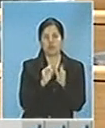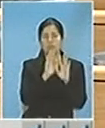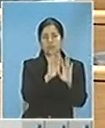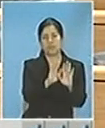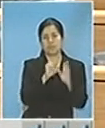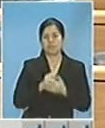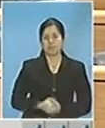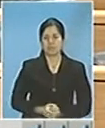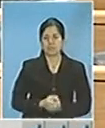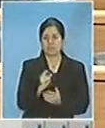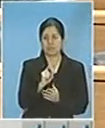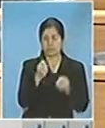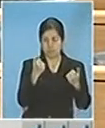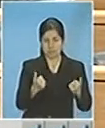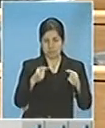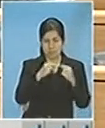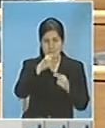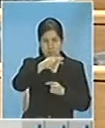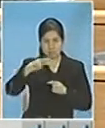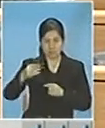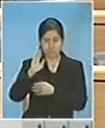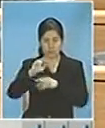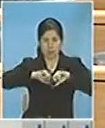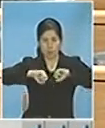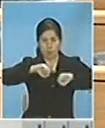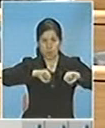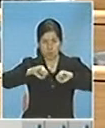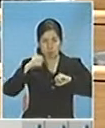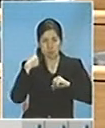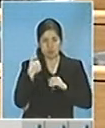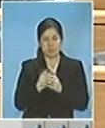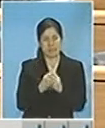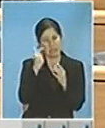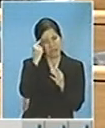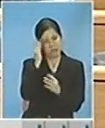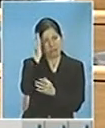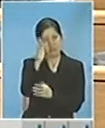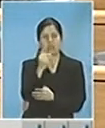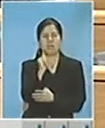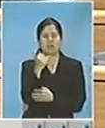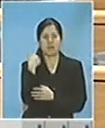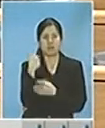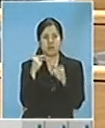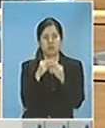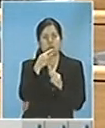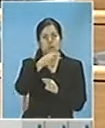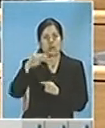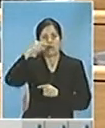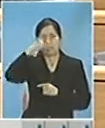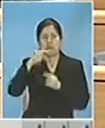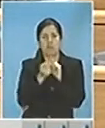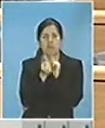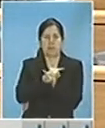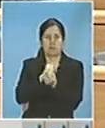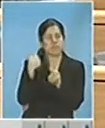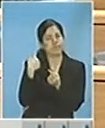ค่ะว่าภาษาสก๊อตนั้นจะทำให้ภาษาไทยวิบัติบางคนบอกว่าการหลั่ง